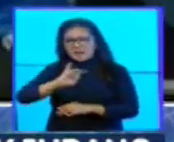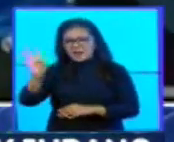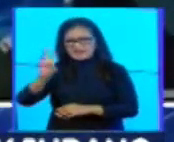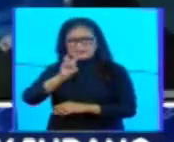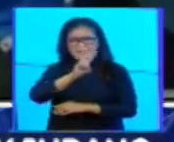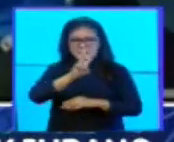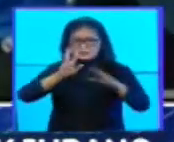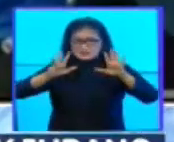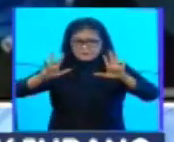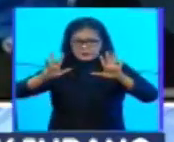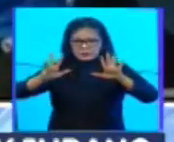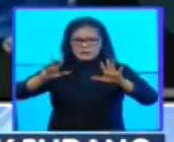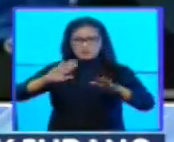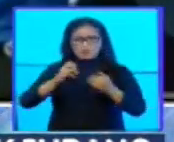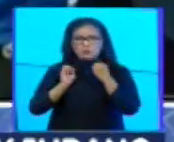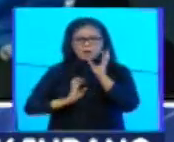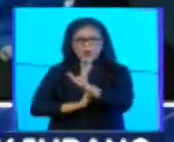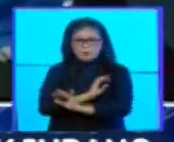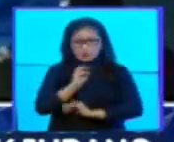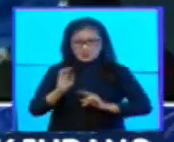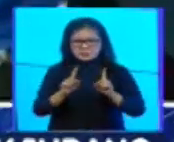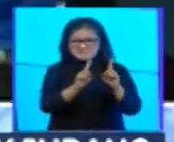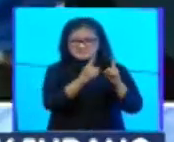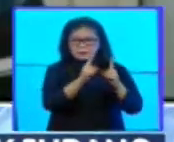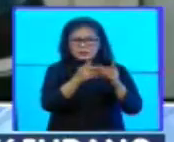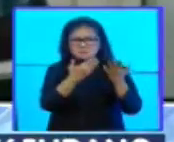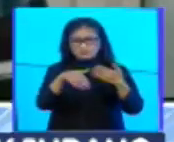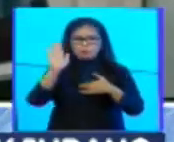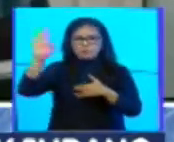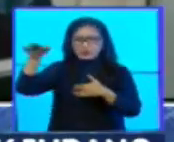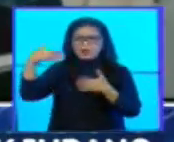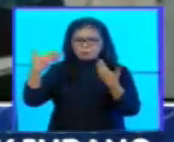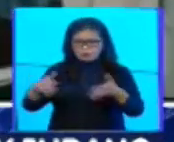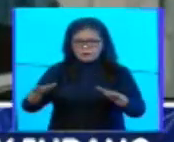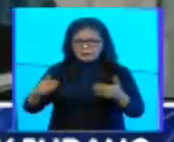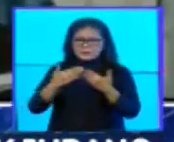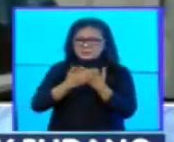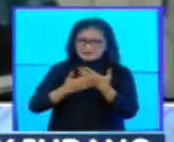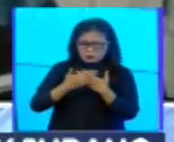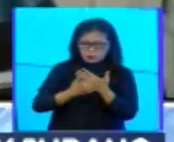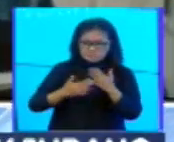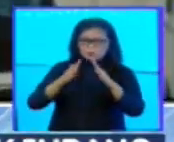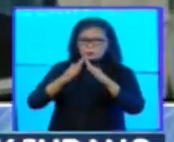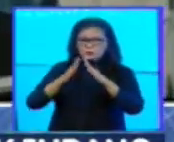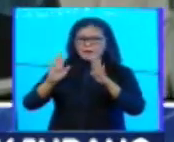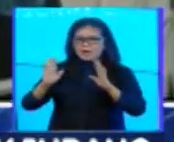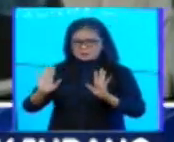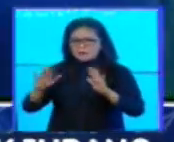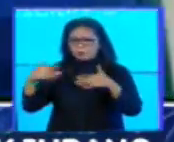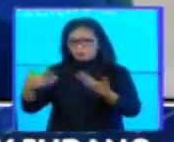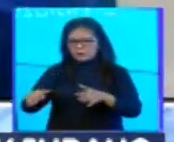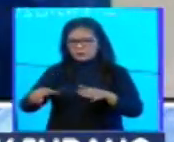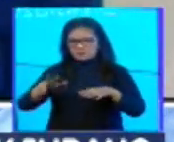luka-luka 11 diantaranya sudah diperbolehkan pulang dan menjalani rawat jalan seperti itu kemudian sisanya 28 korban lainnya